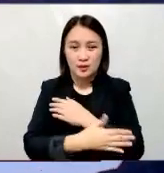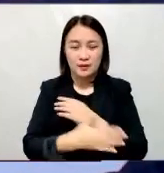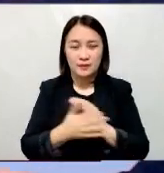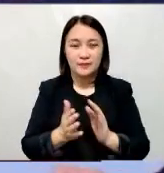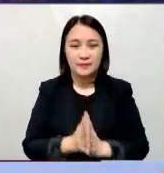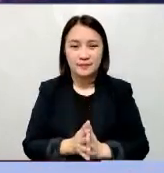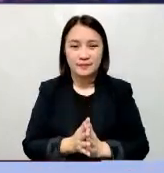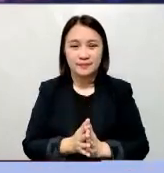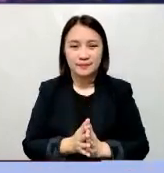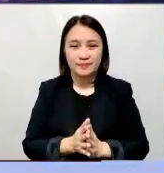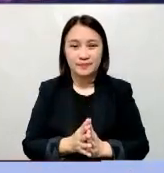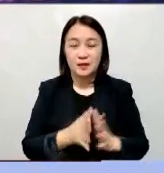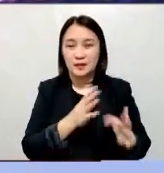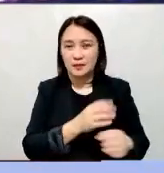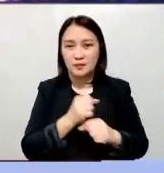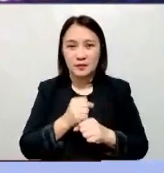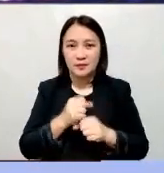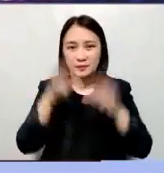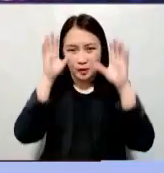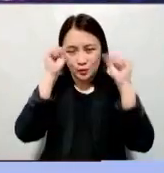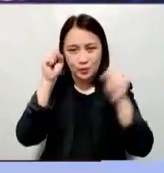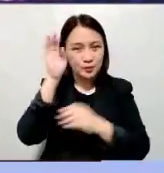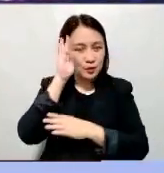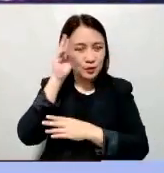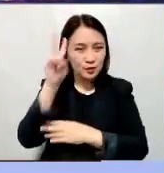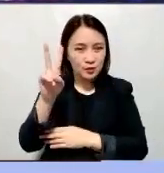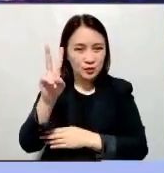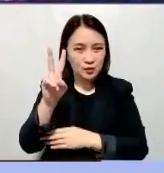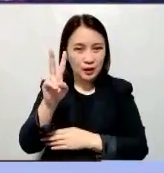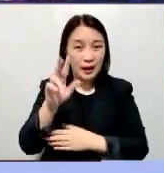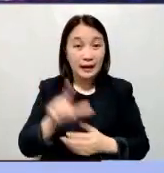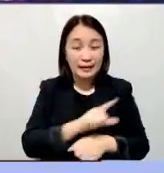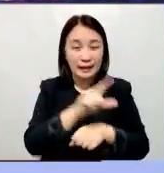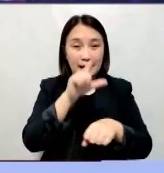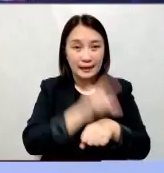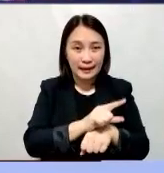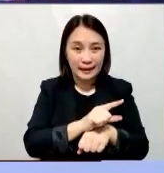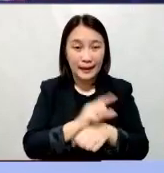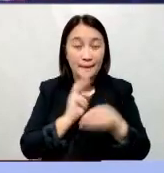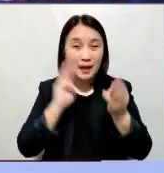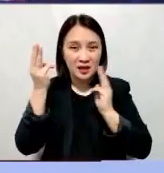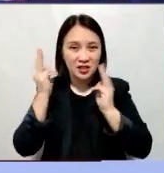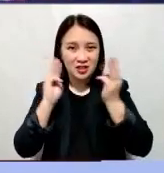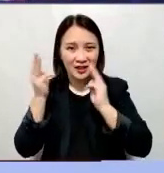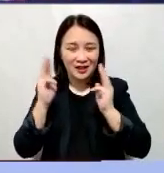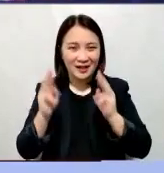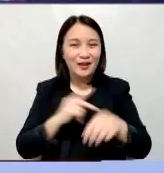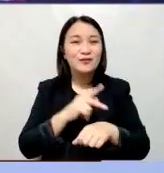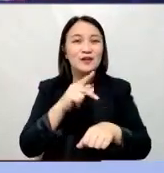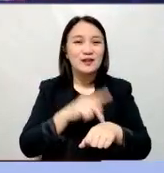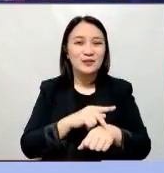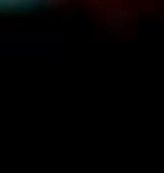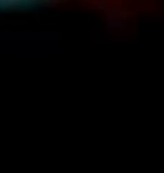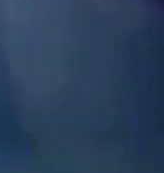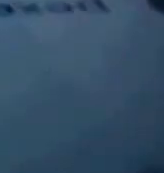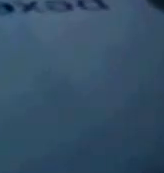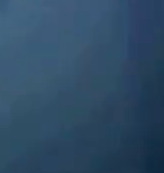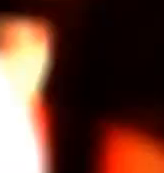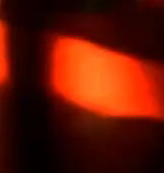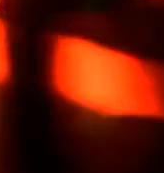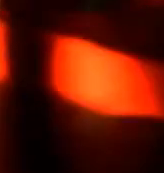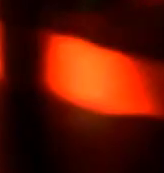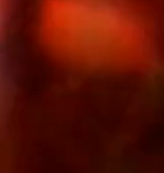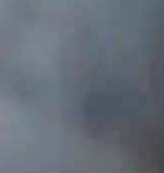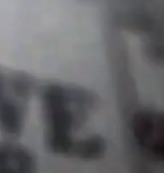Binawi na raw ni Pangulong Bongbong Marcos ang lupaing pinag-aagawan ng Malaysia at ng Pilipinas. Totoo ba yan? I-fact check po natin.